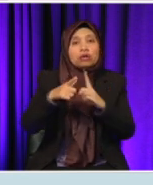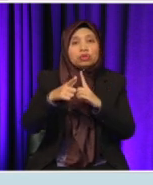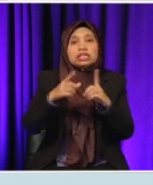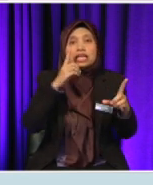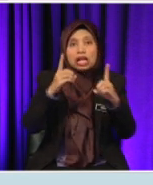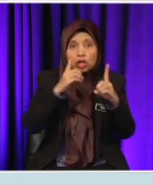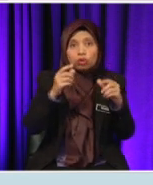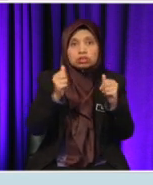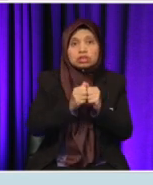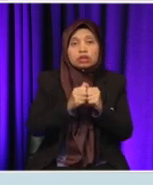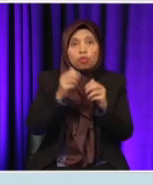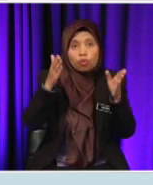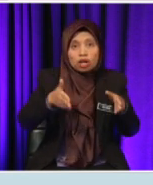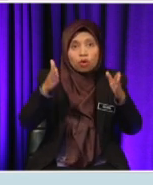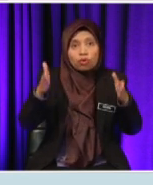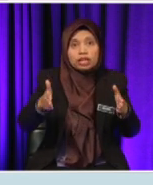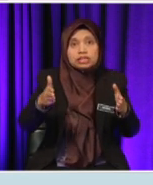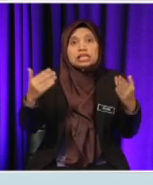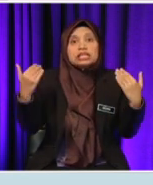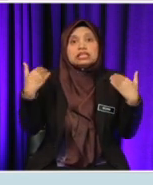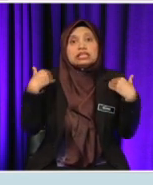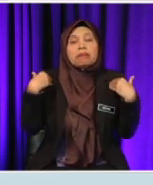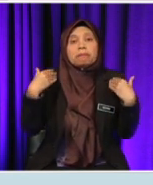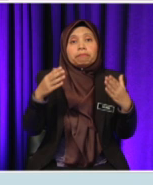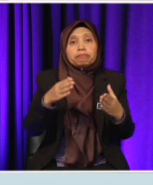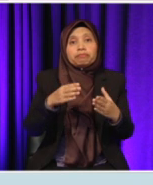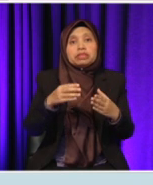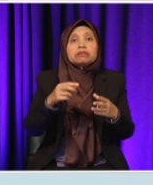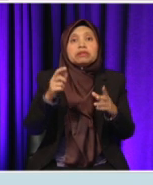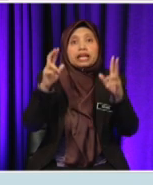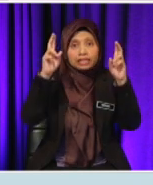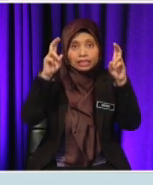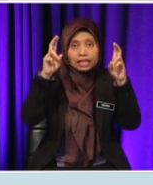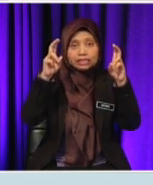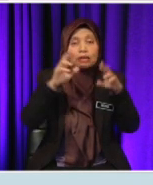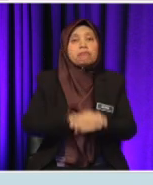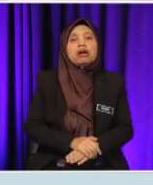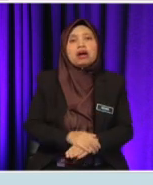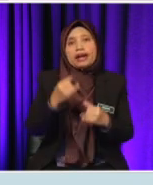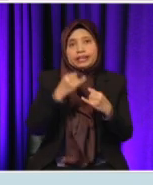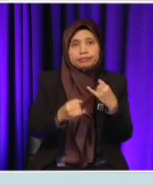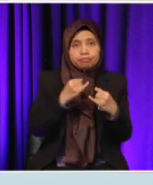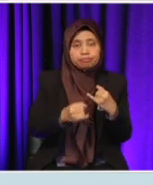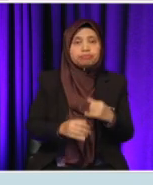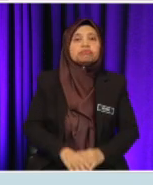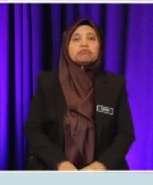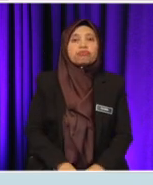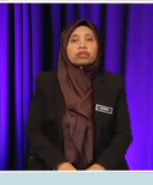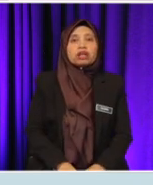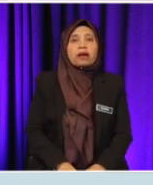antara watak-watak inilah biasanya tergambar pendapat atau pikiran berkaitan dengan tema dan yang terakhir adalah eee